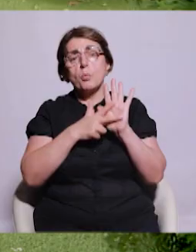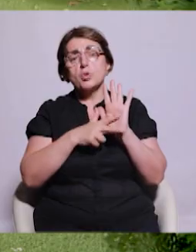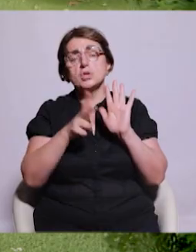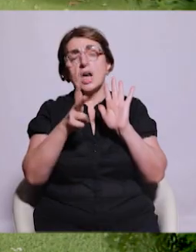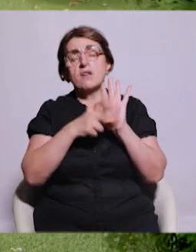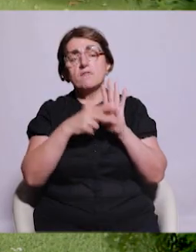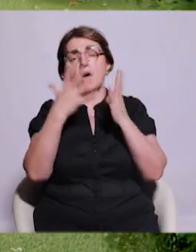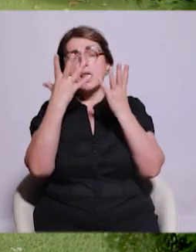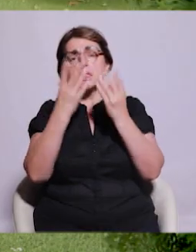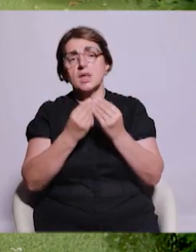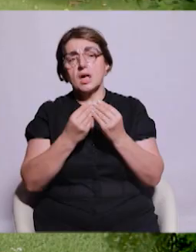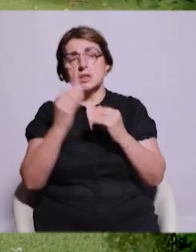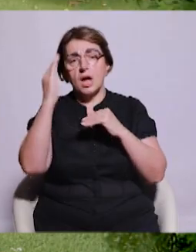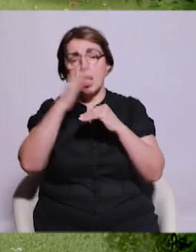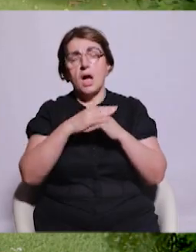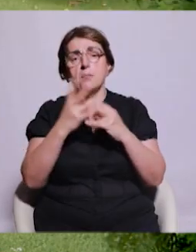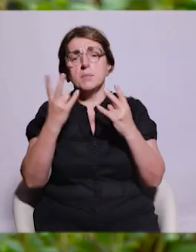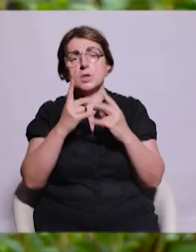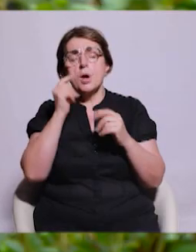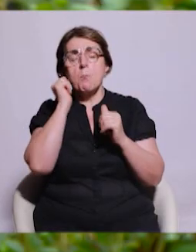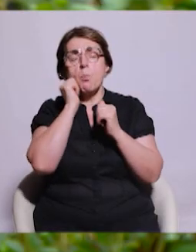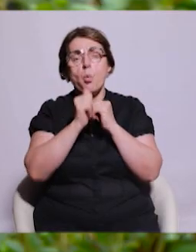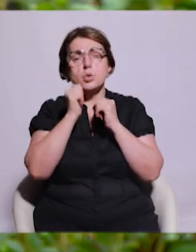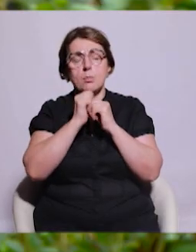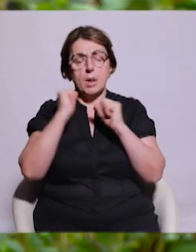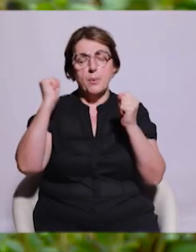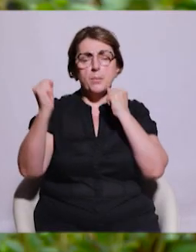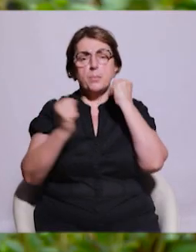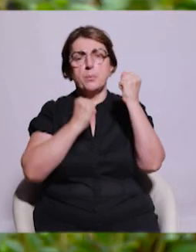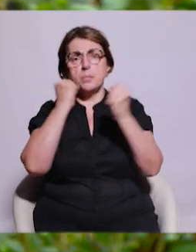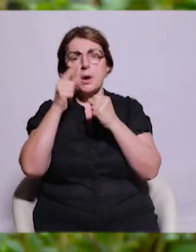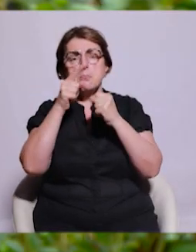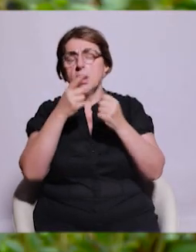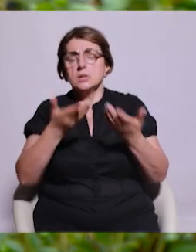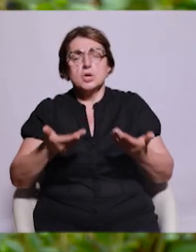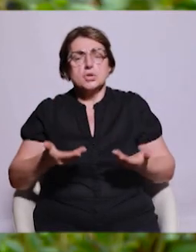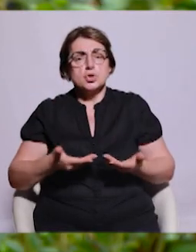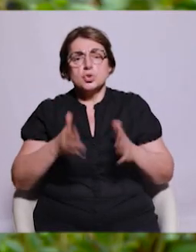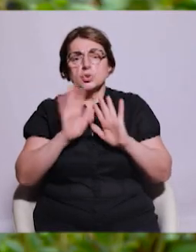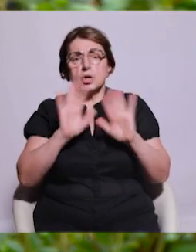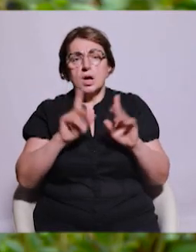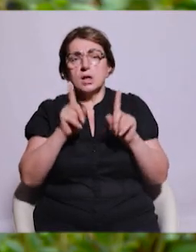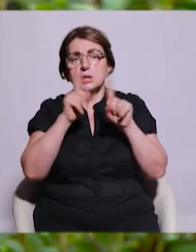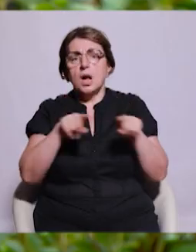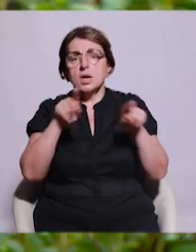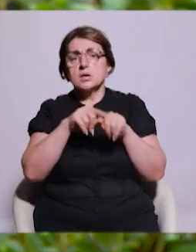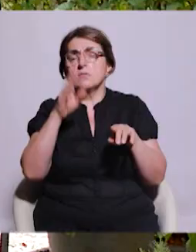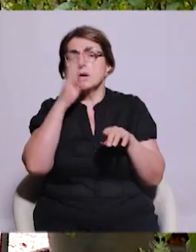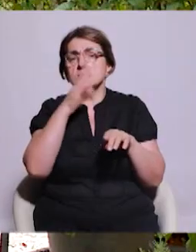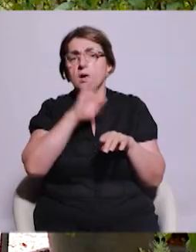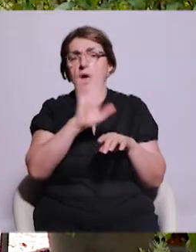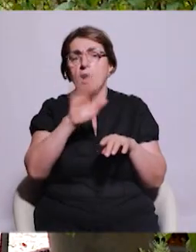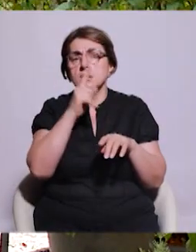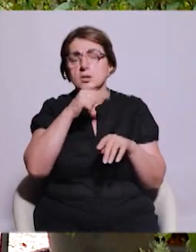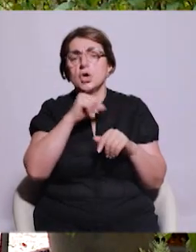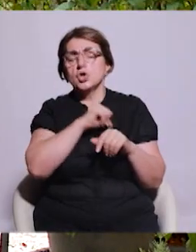ჭირდება. მერკურის ზედაპირზე სულ ქარები ქრის, მასზე არ არის არც წყალი და მერკურის